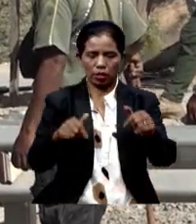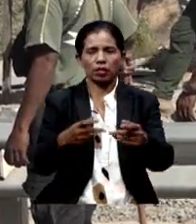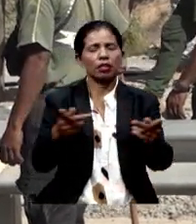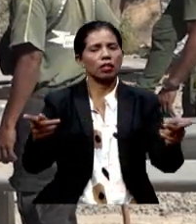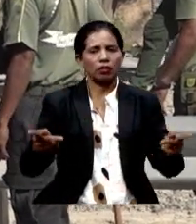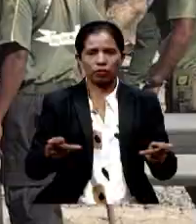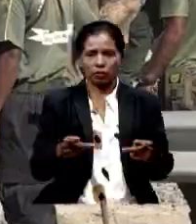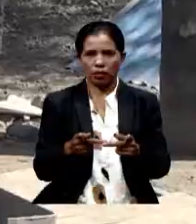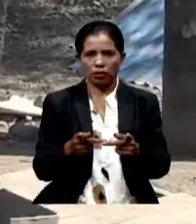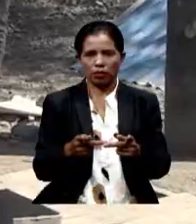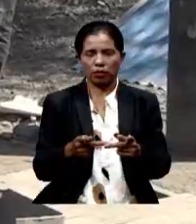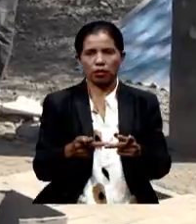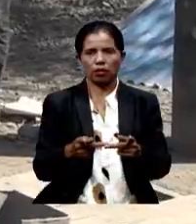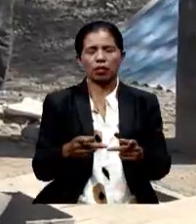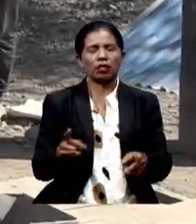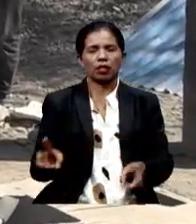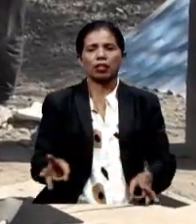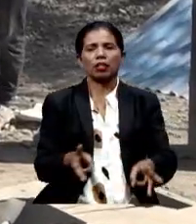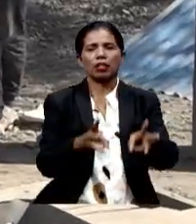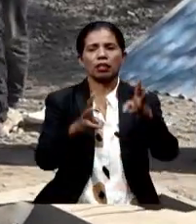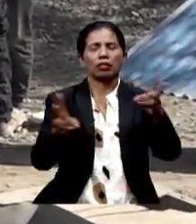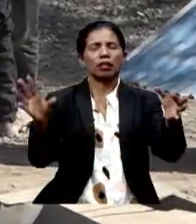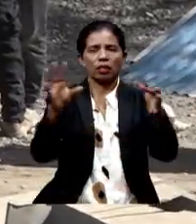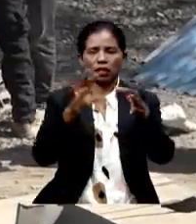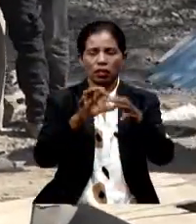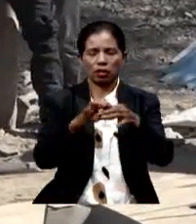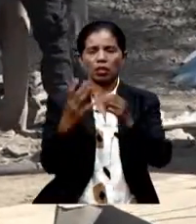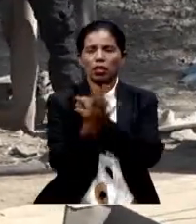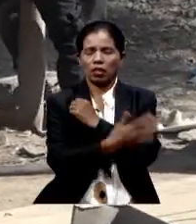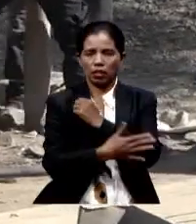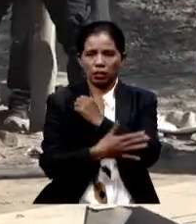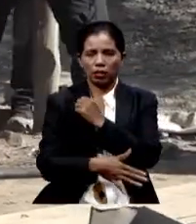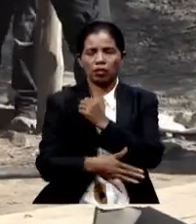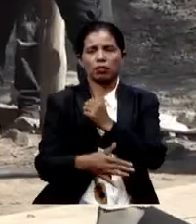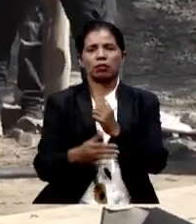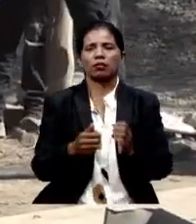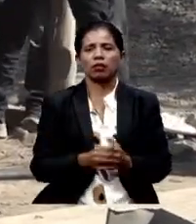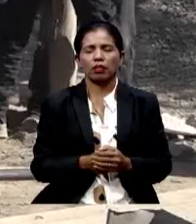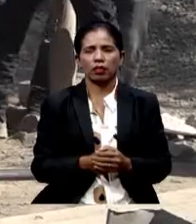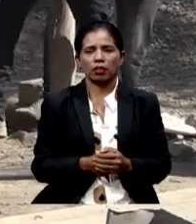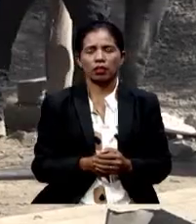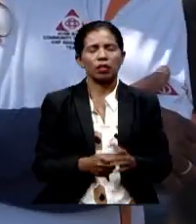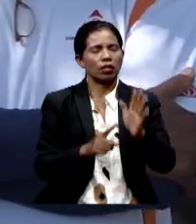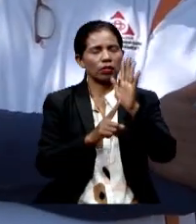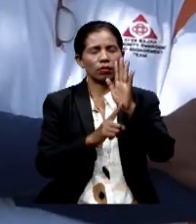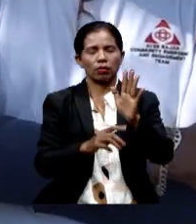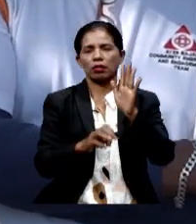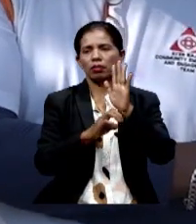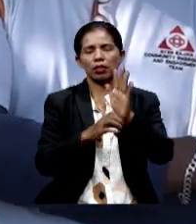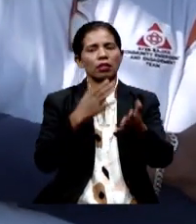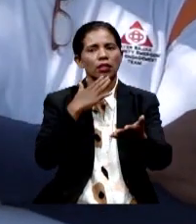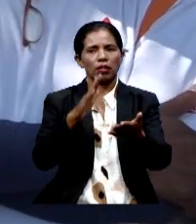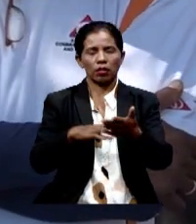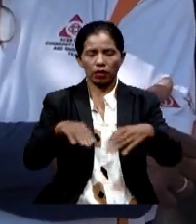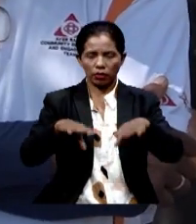dor protocolo dalang nebe ligasaun internasaun nian ne imagine la dia se bele mi fan